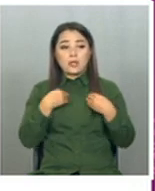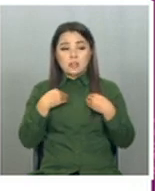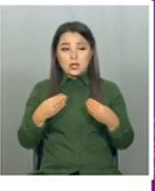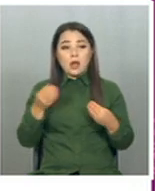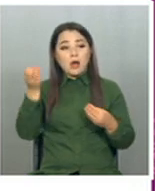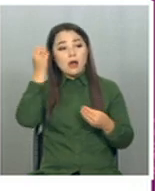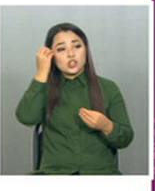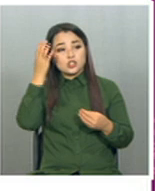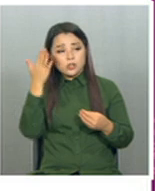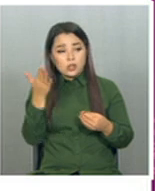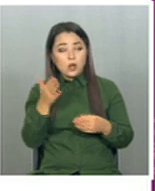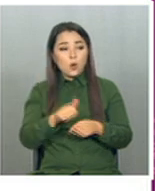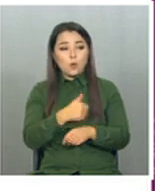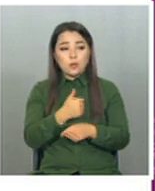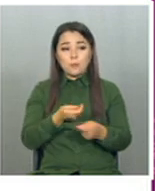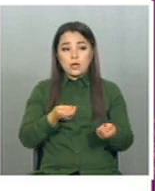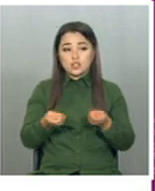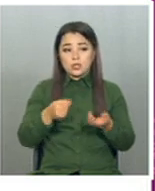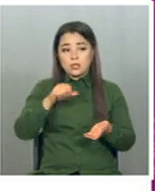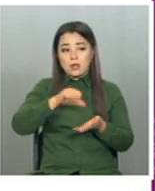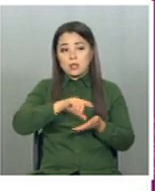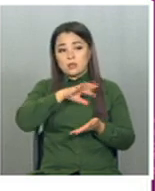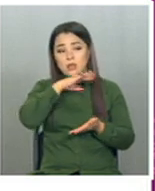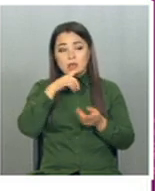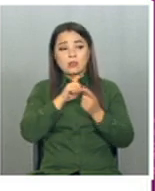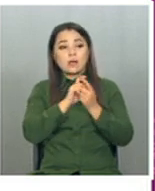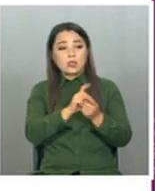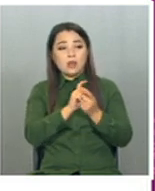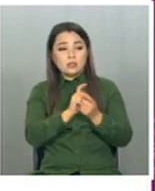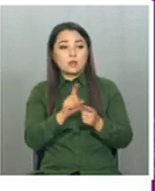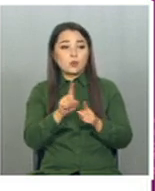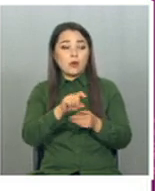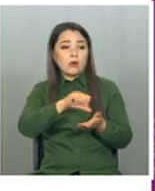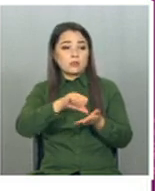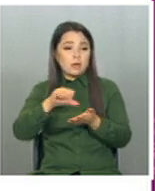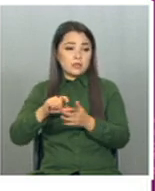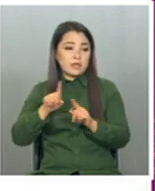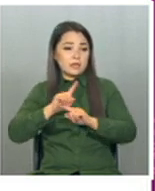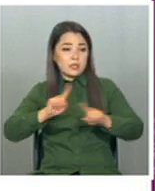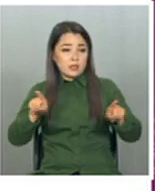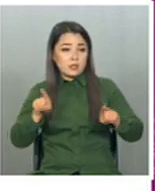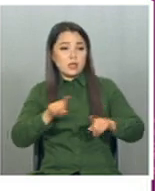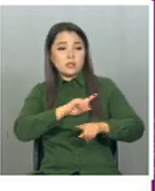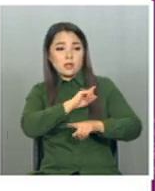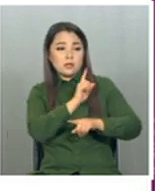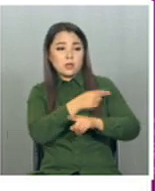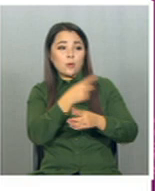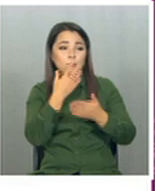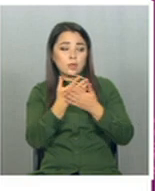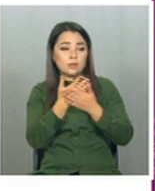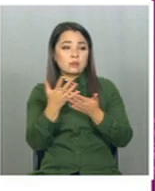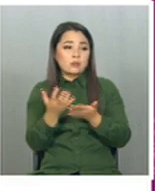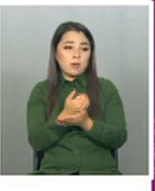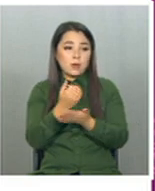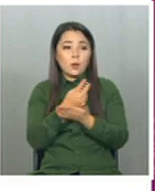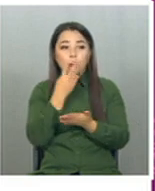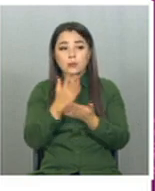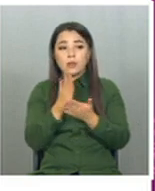ақылшысы, қолбасшысы болып талай шайқастарға қатысып, ерекше ерлік, тапқырлық